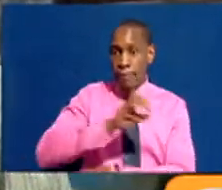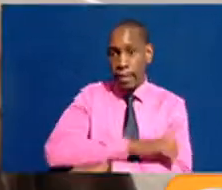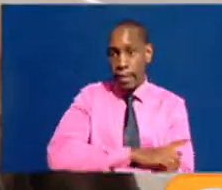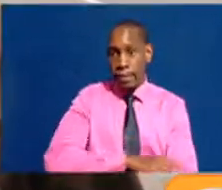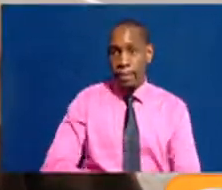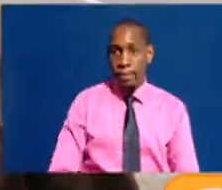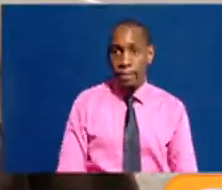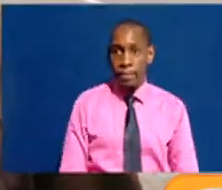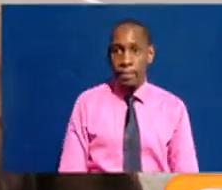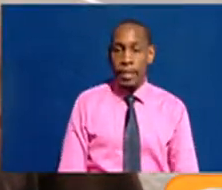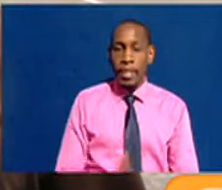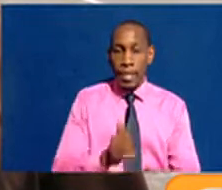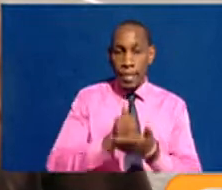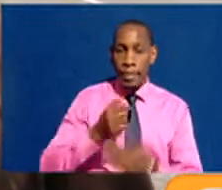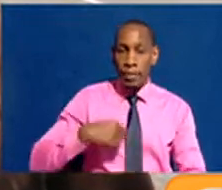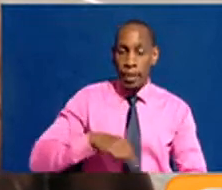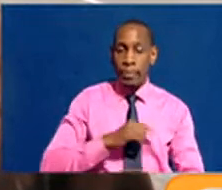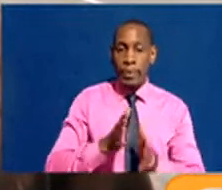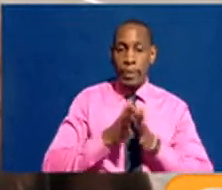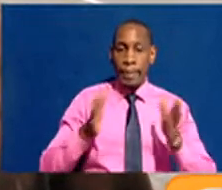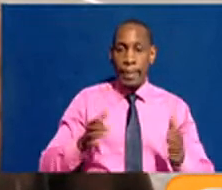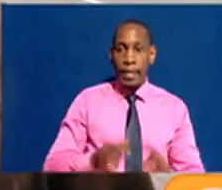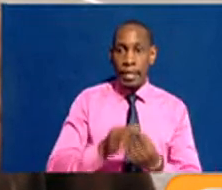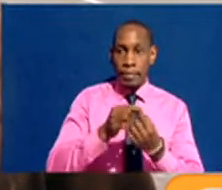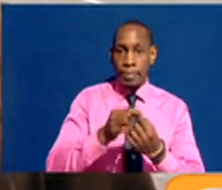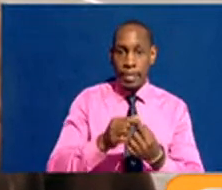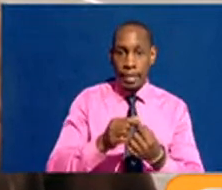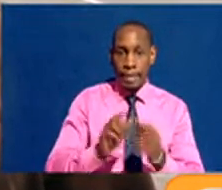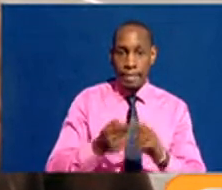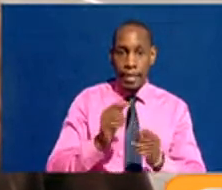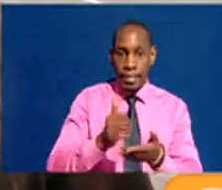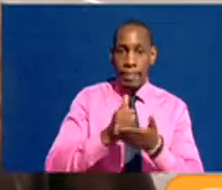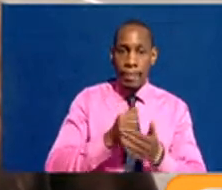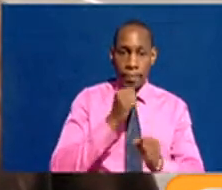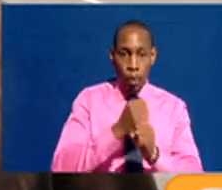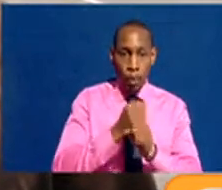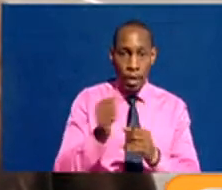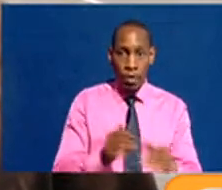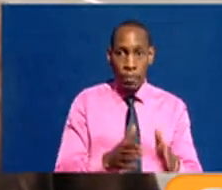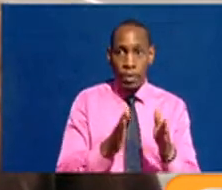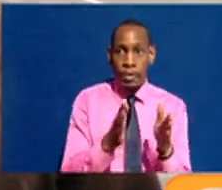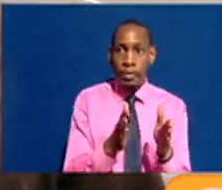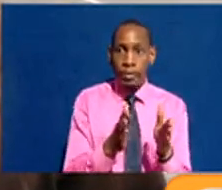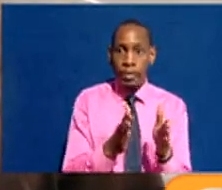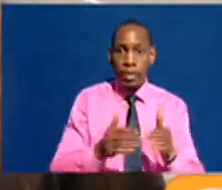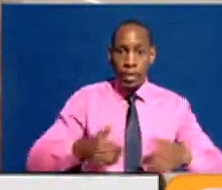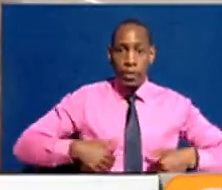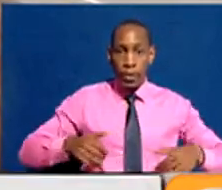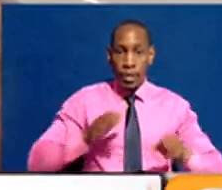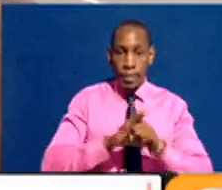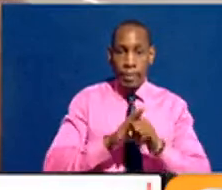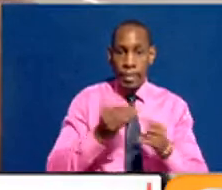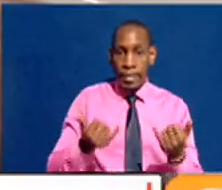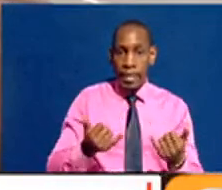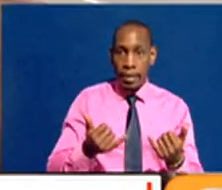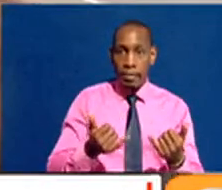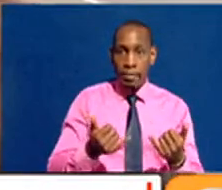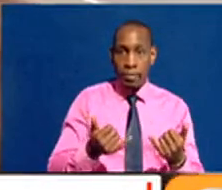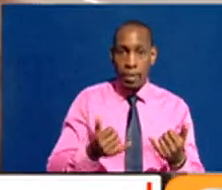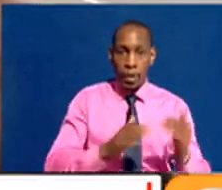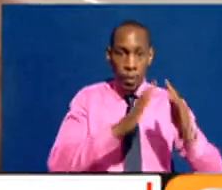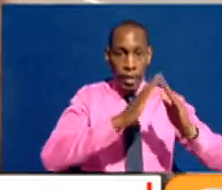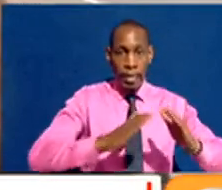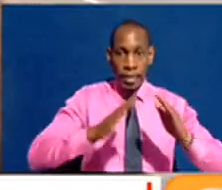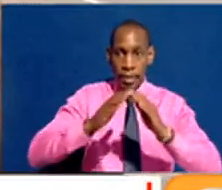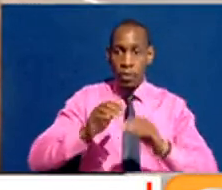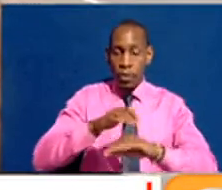siku. Imetusaidia sana. Kwanza jambo la kwanza, imesaidia na ajira. Vijana wengi sasa hivi hapa mtaani